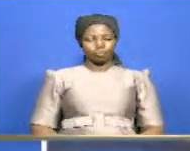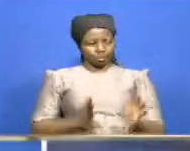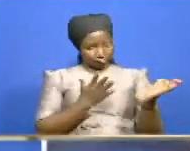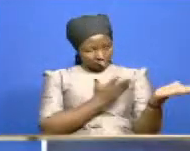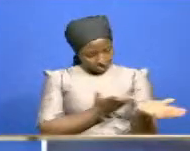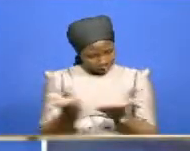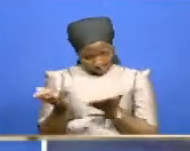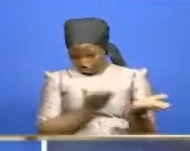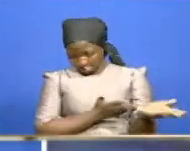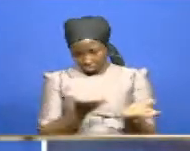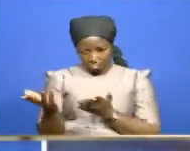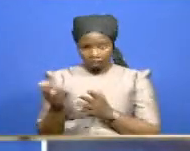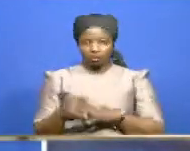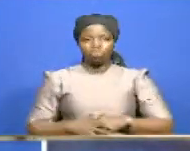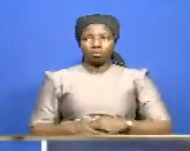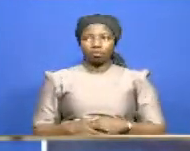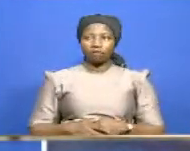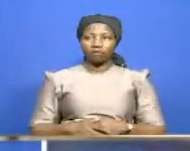ingieni.